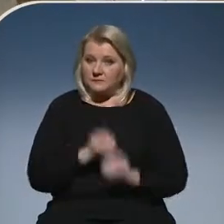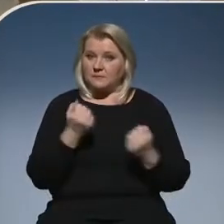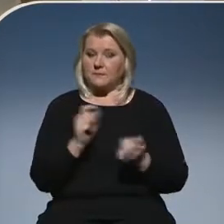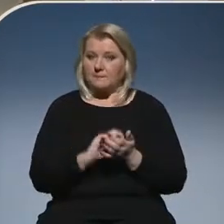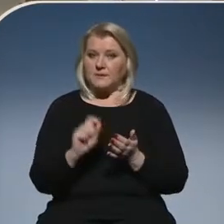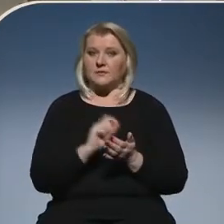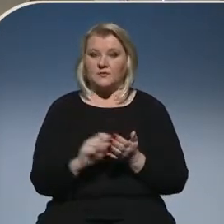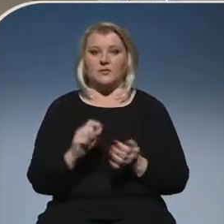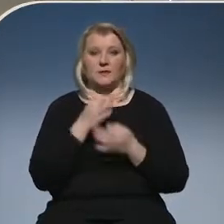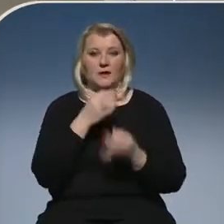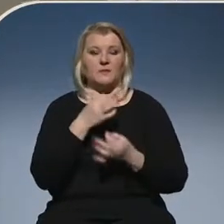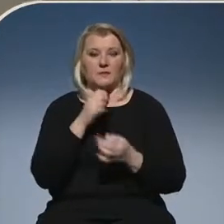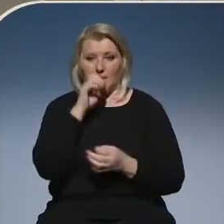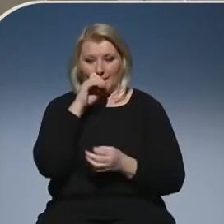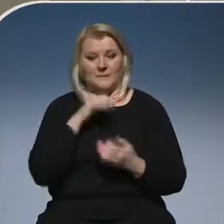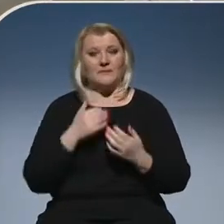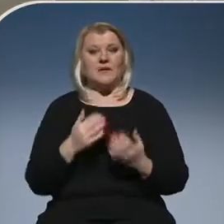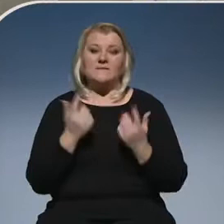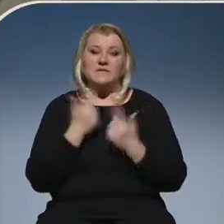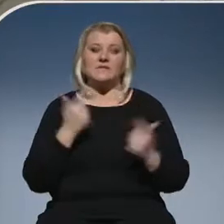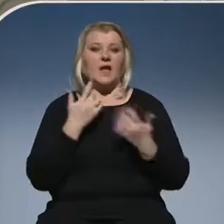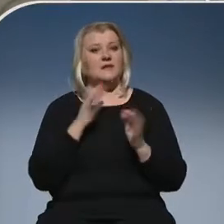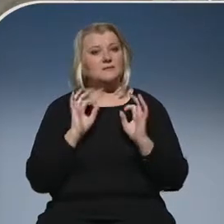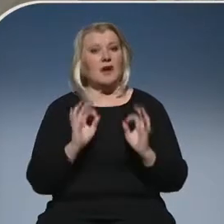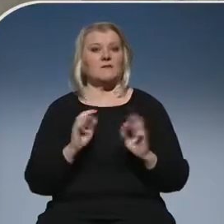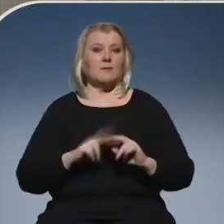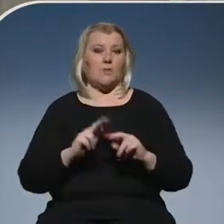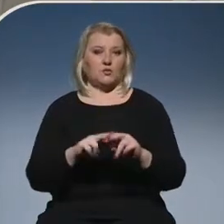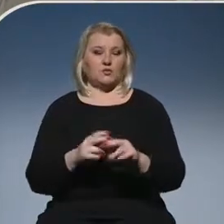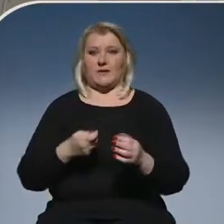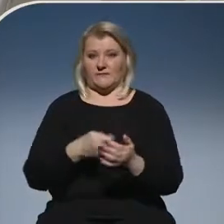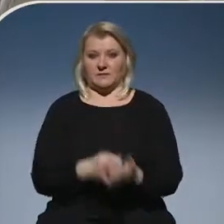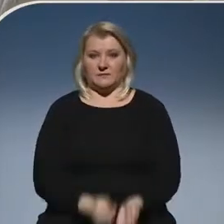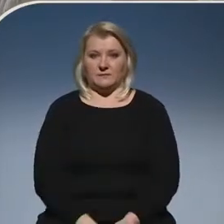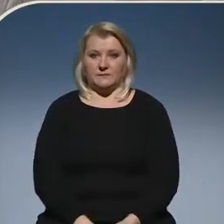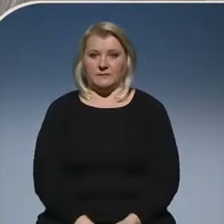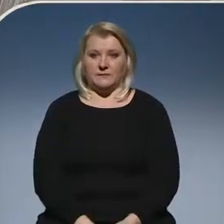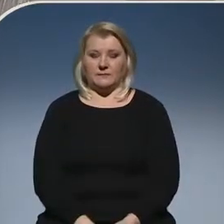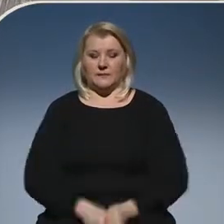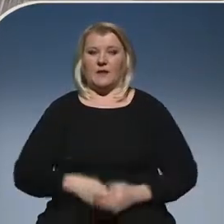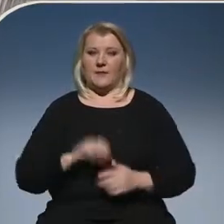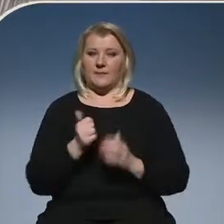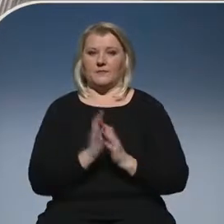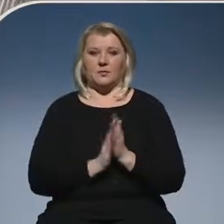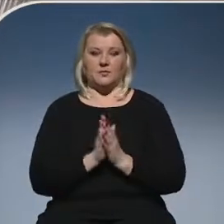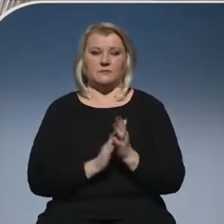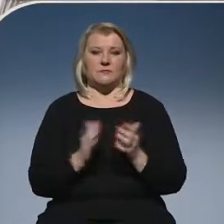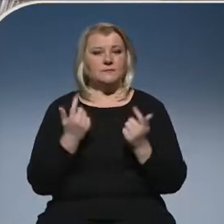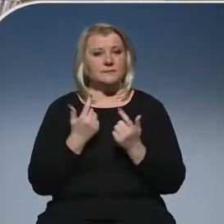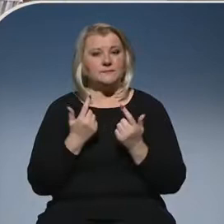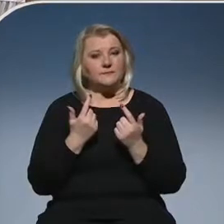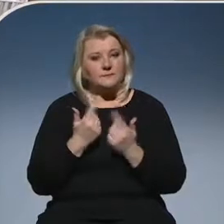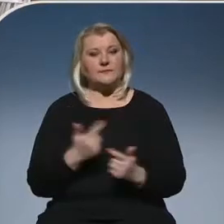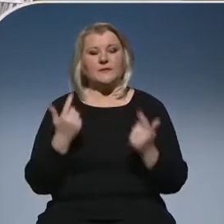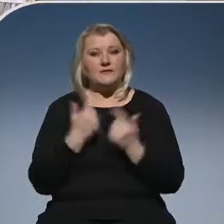druhé pokračování o tom, jak správně investovat. A dřív, než se dostaneme k tomu dnešnímu tématu, tak já bych vás možná poprosila, jestli byste trošku shrnul